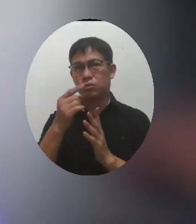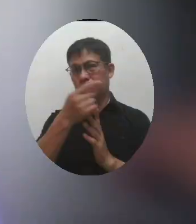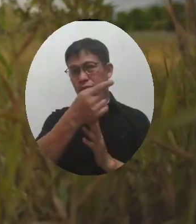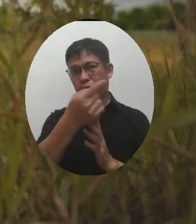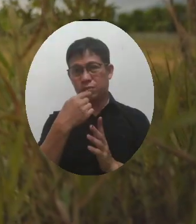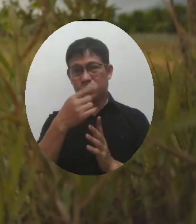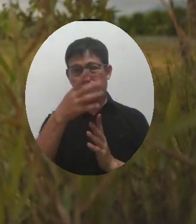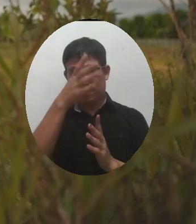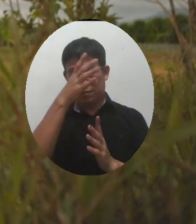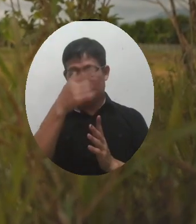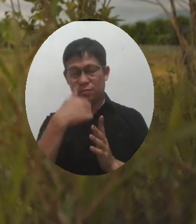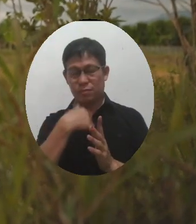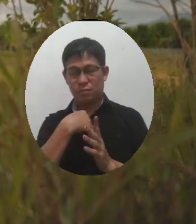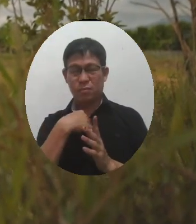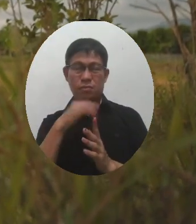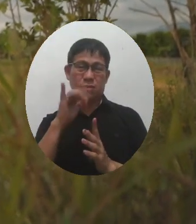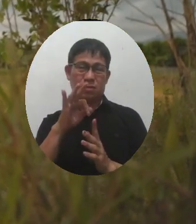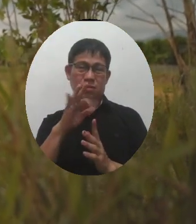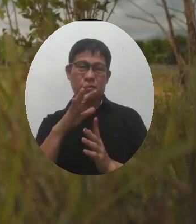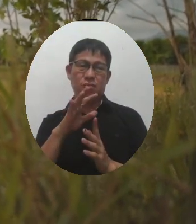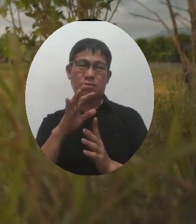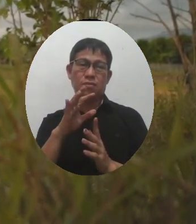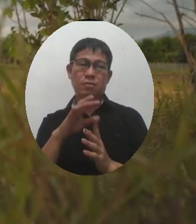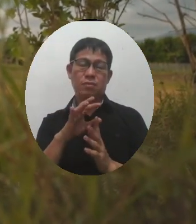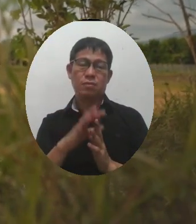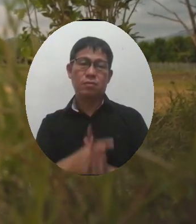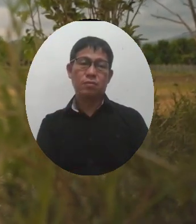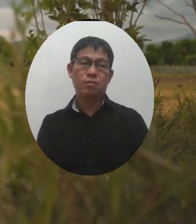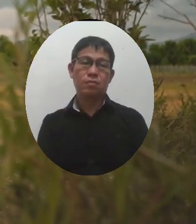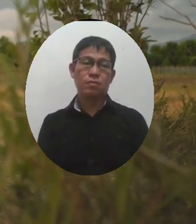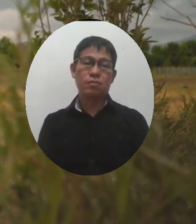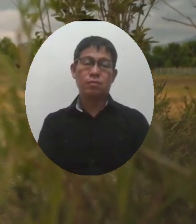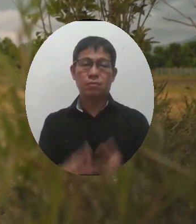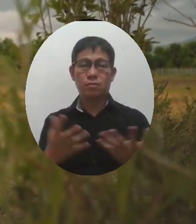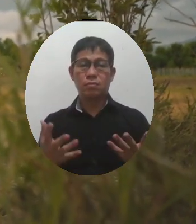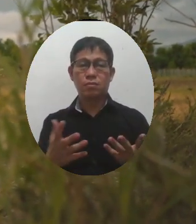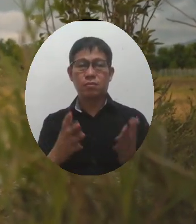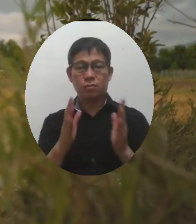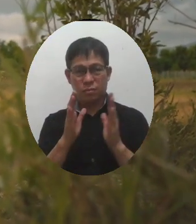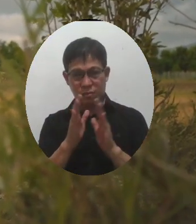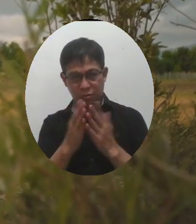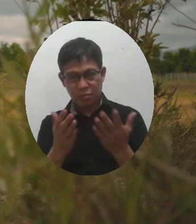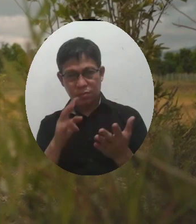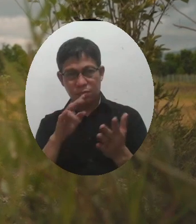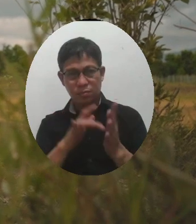tinatakbuhan. Kami po, ang sabi lang po ng tatay ko, kapag